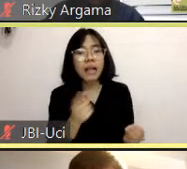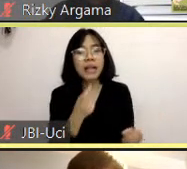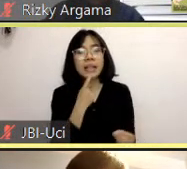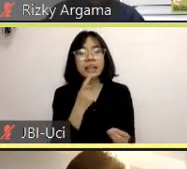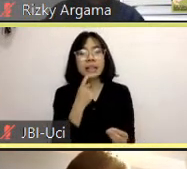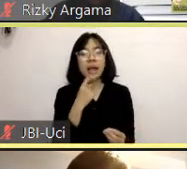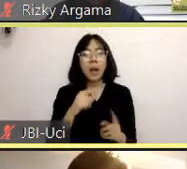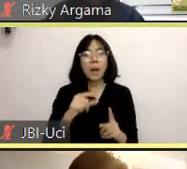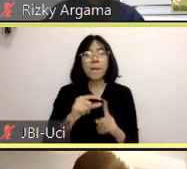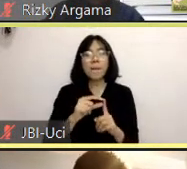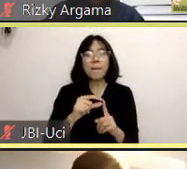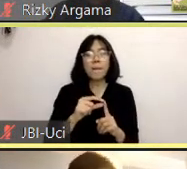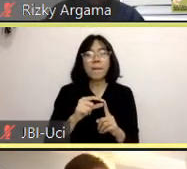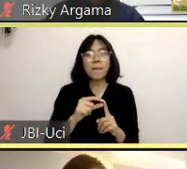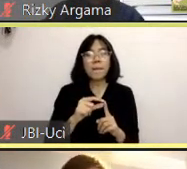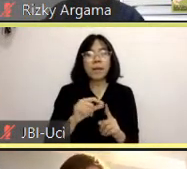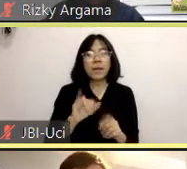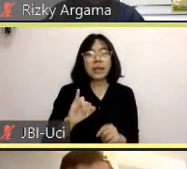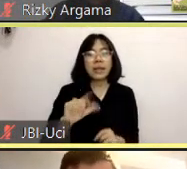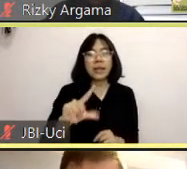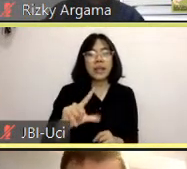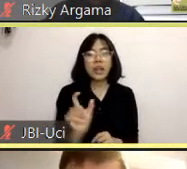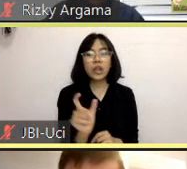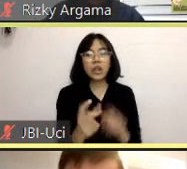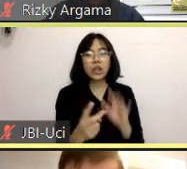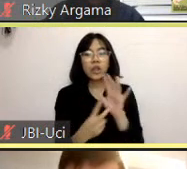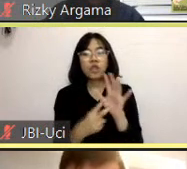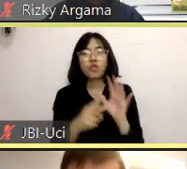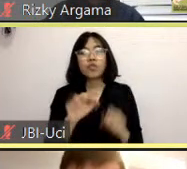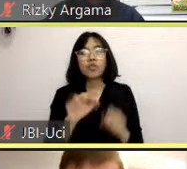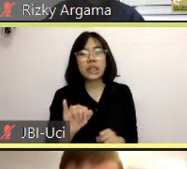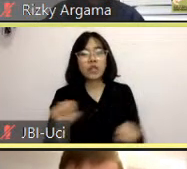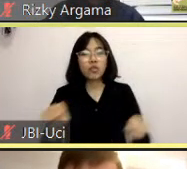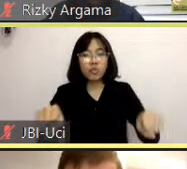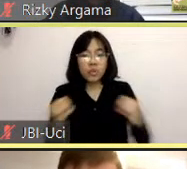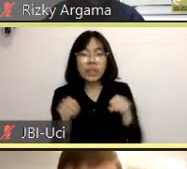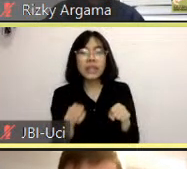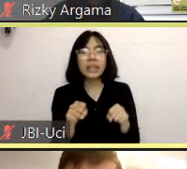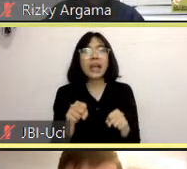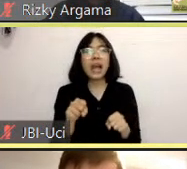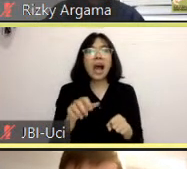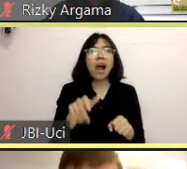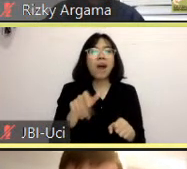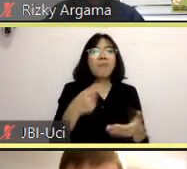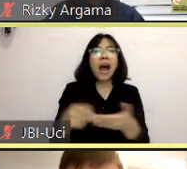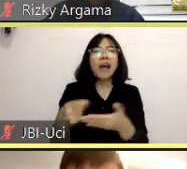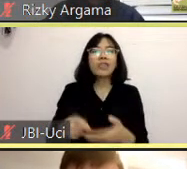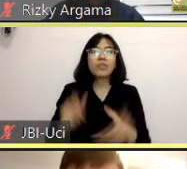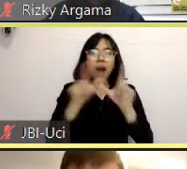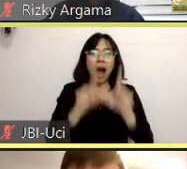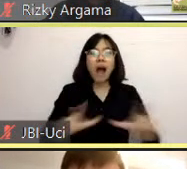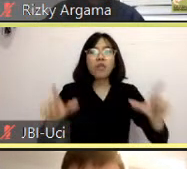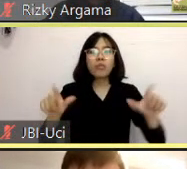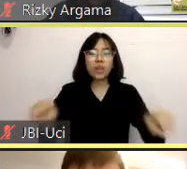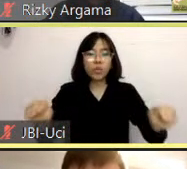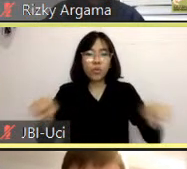UI. Ini nggak terlalu banyak dapat sorotan, seperti Hizbut Tahrir, tapi ini memperkuat